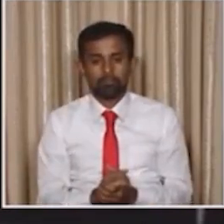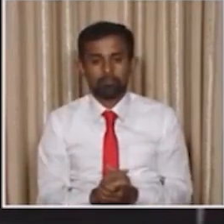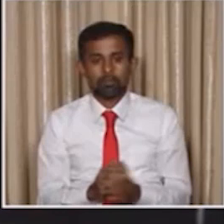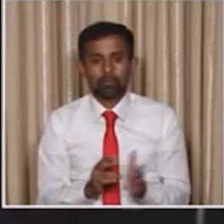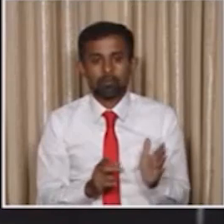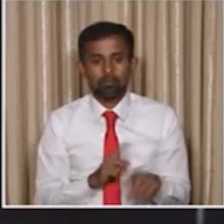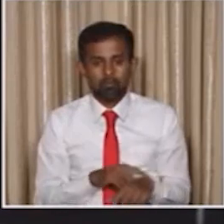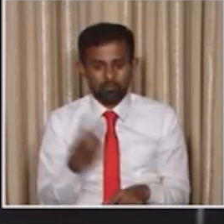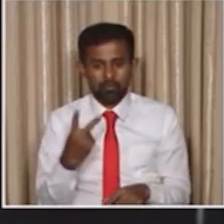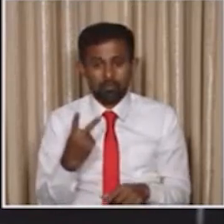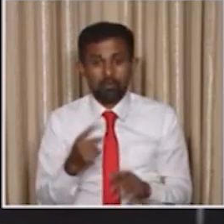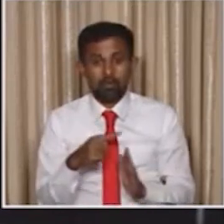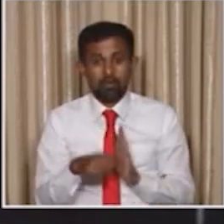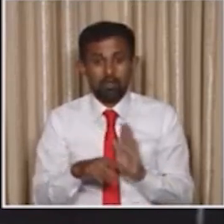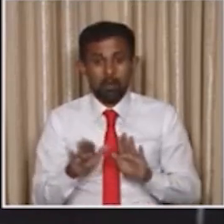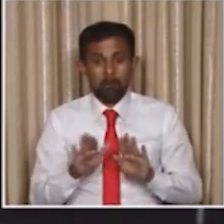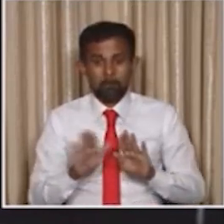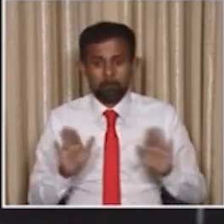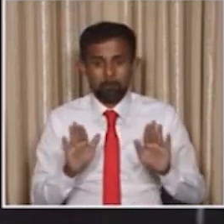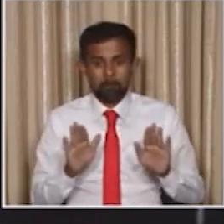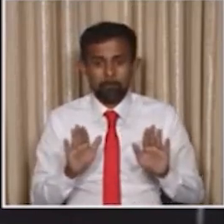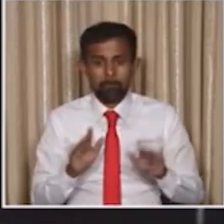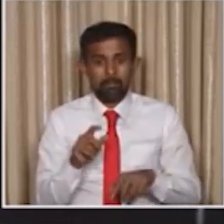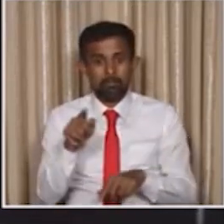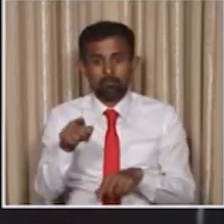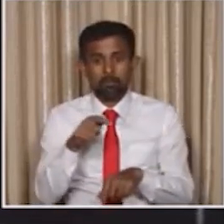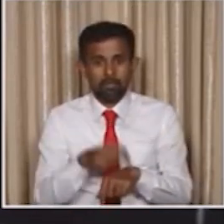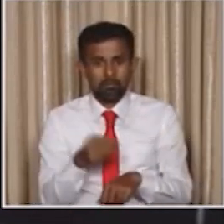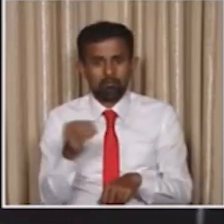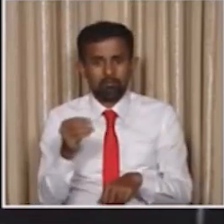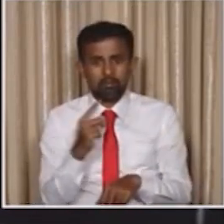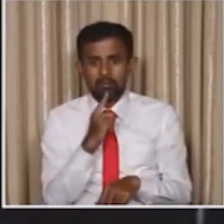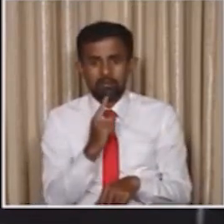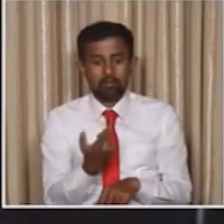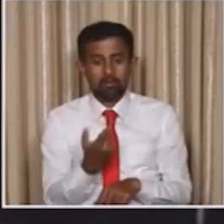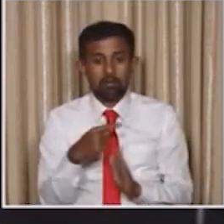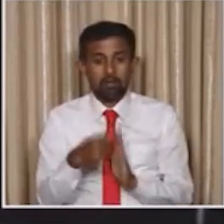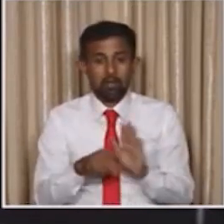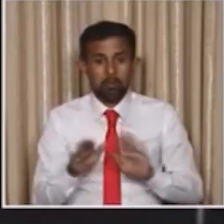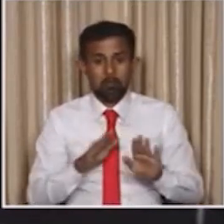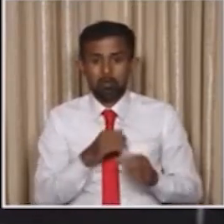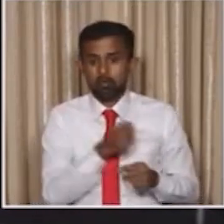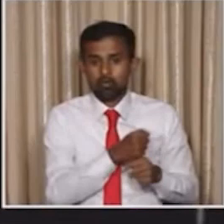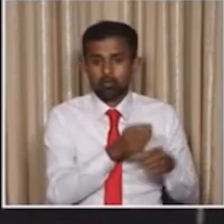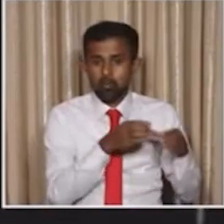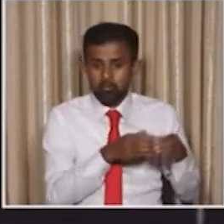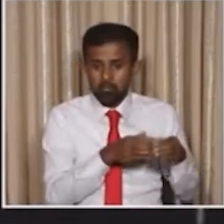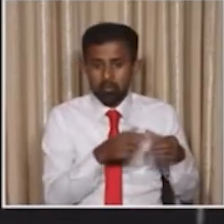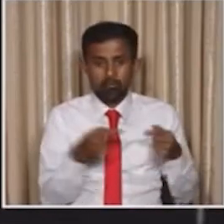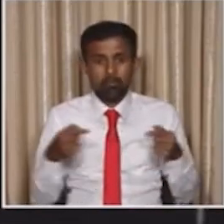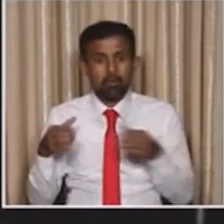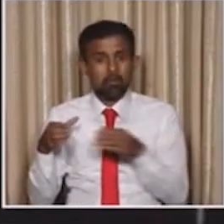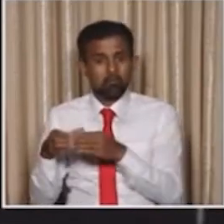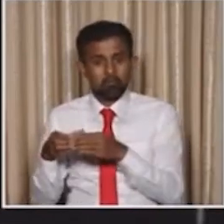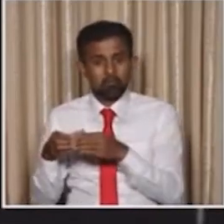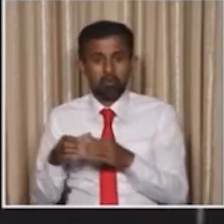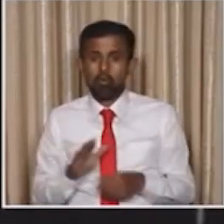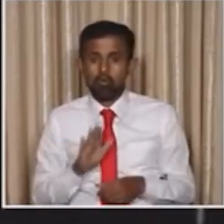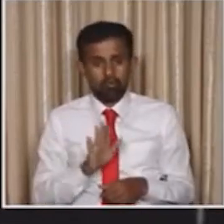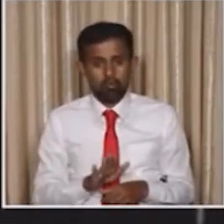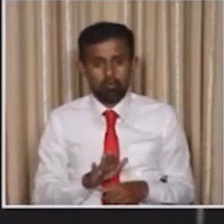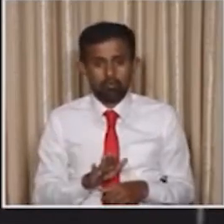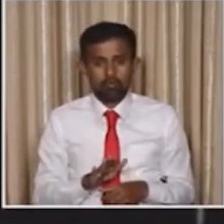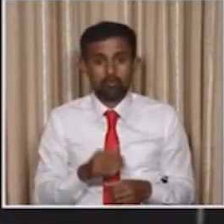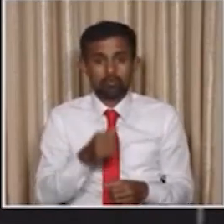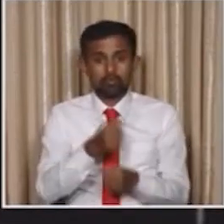තියෙනවා. රට පාලනය කිරීමේ අවස්ථාවේ එයිට හිමි වෙනවා කියලා. රට පාලනය කිරීම ආණ්ඩු පක්ෂයත් විරුද්ධ පක්ෂයත් කළ යුතුයි.